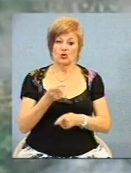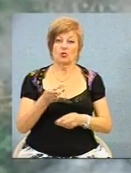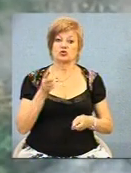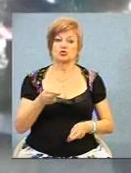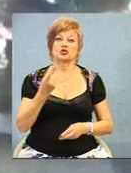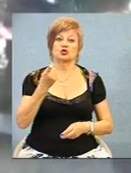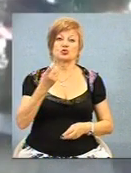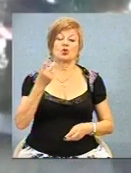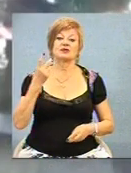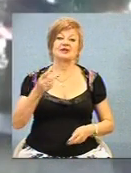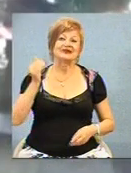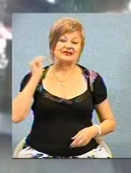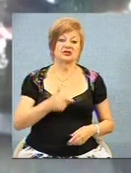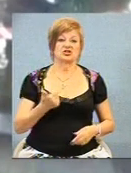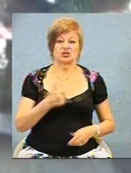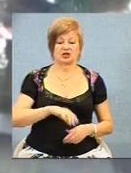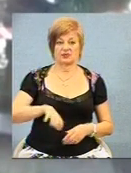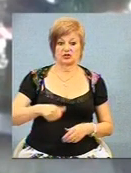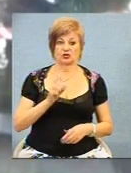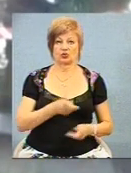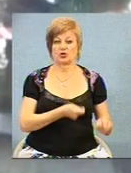тисячі гривень, котрі той ніс до фінустанови.